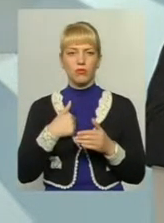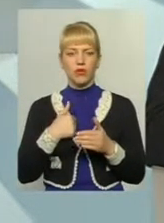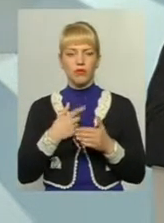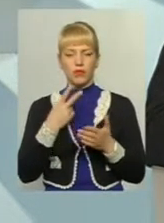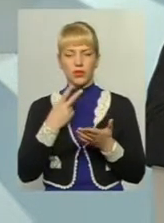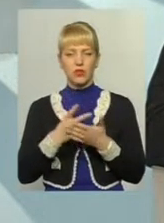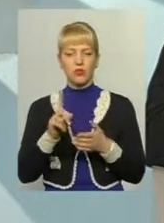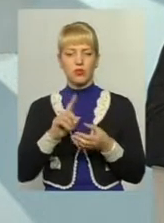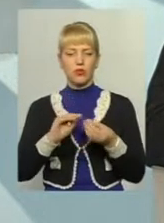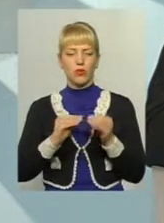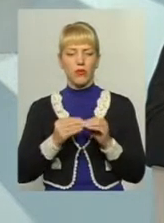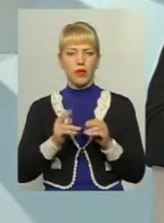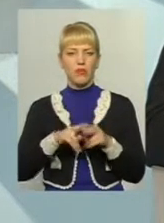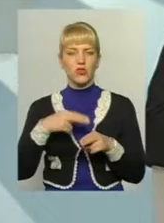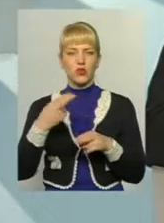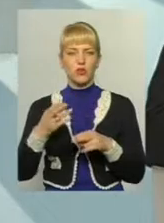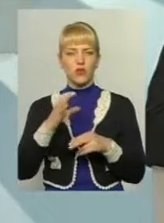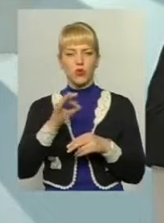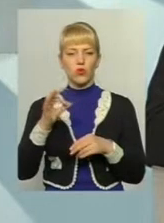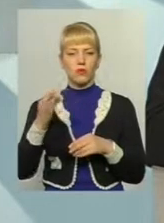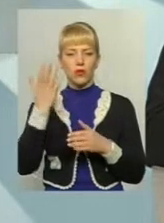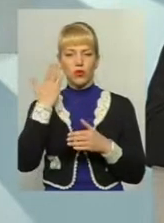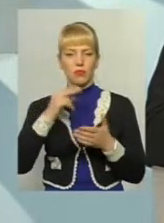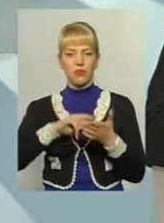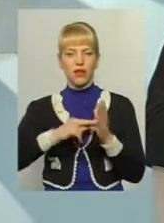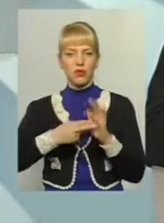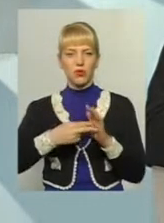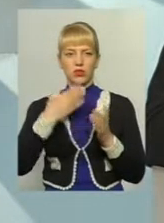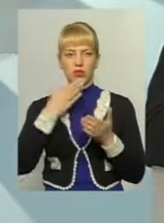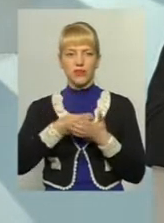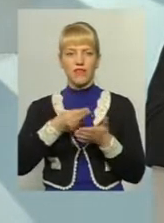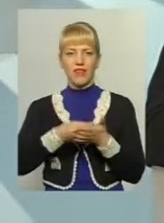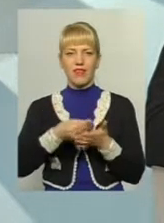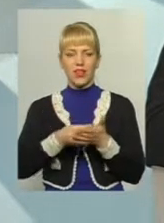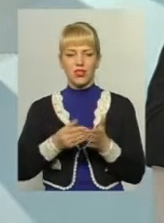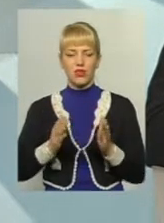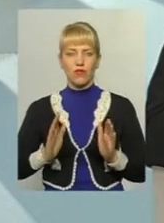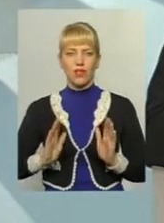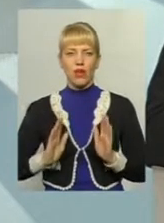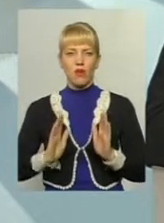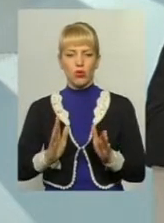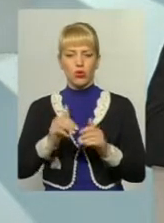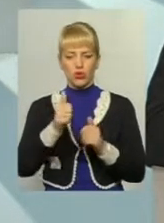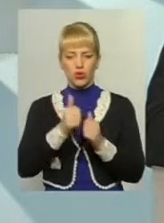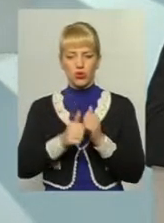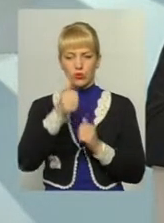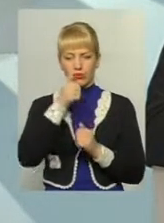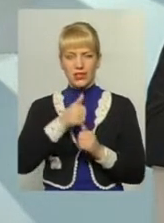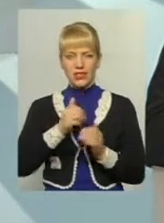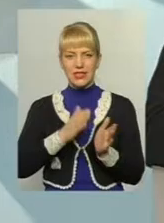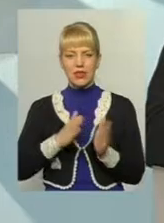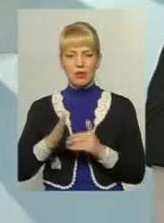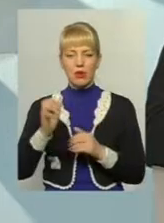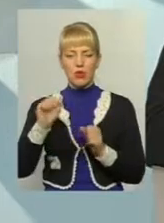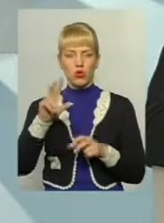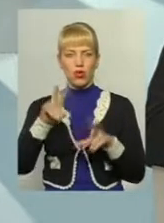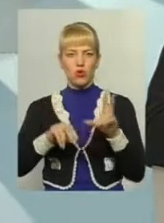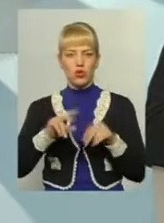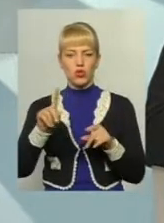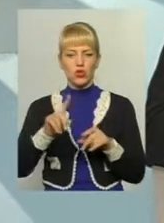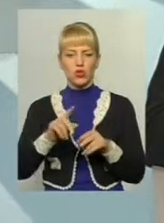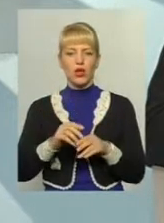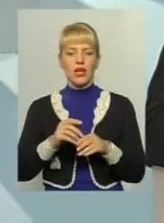Причому були і негативні досвід, був і негативний досвід. Це, поясню чому, тому